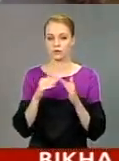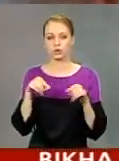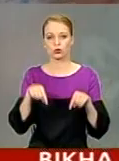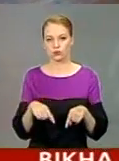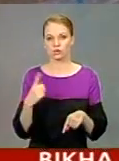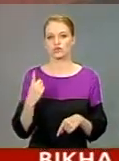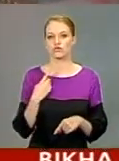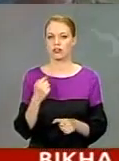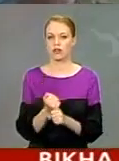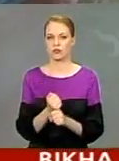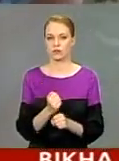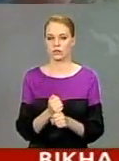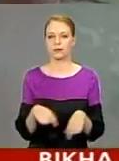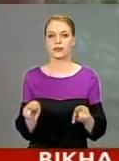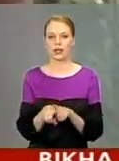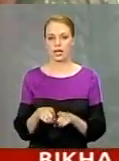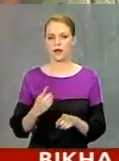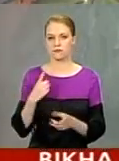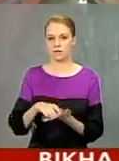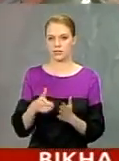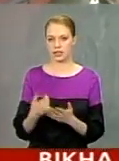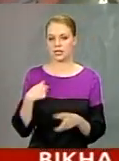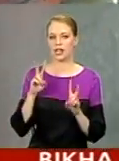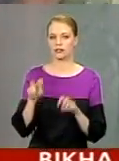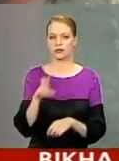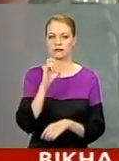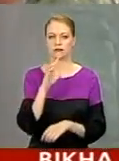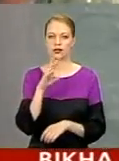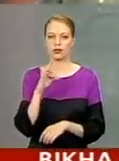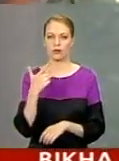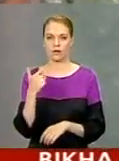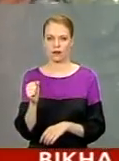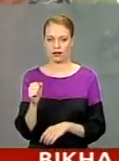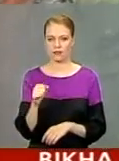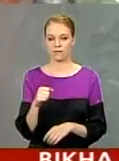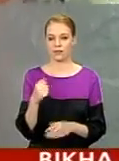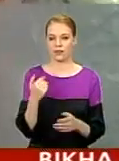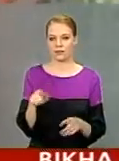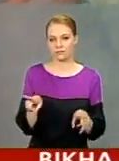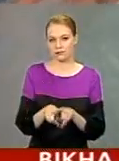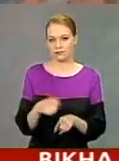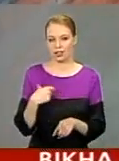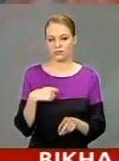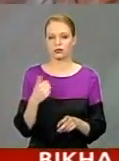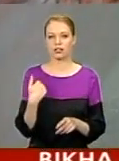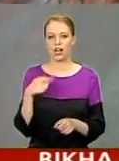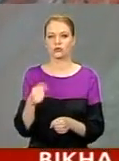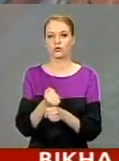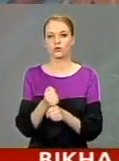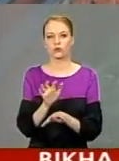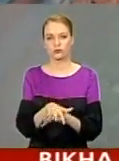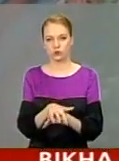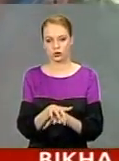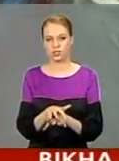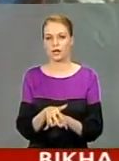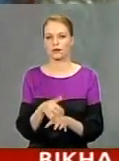на нього чекає робота. Така майстерня, я її називаю берлога. Так собі. Я тут роблю взуття. О,